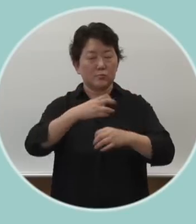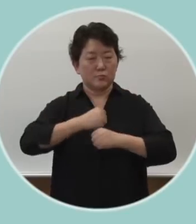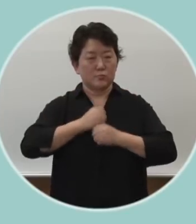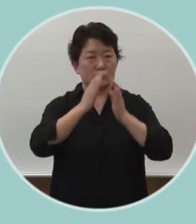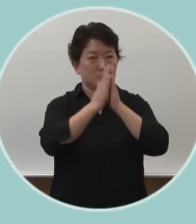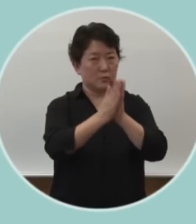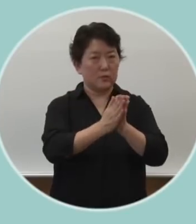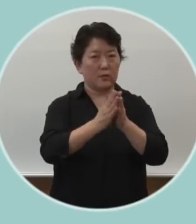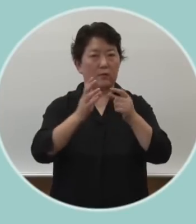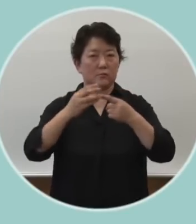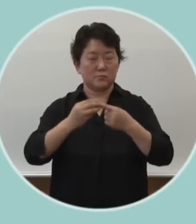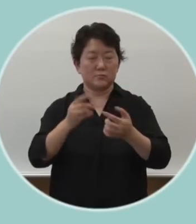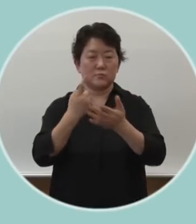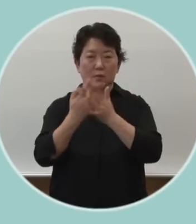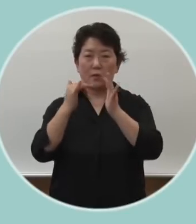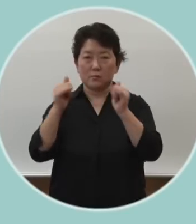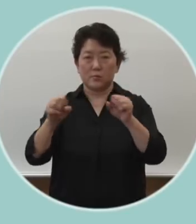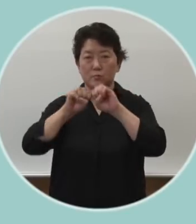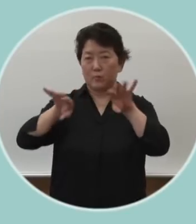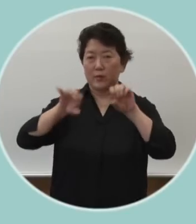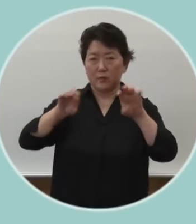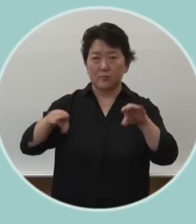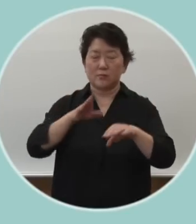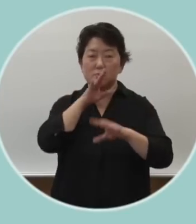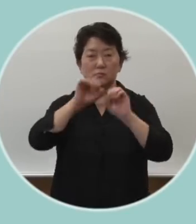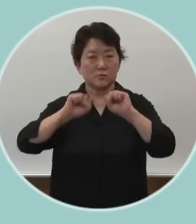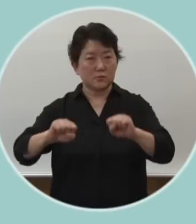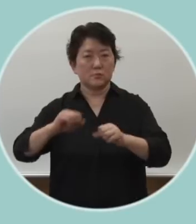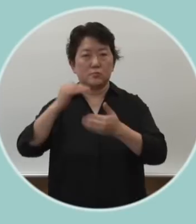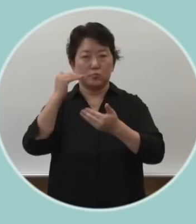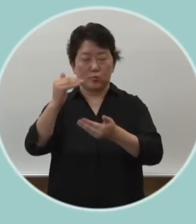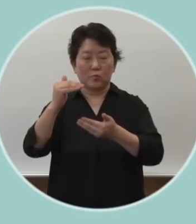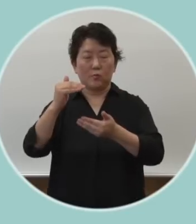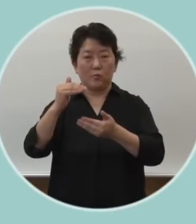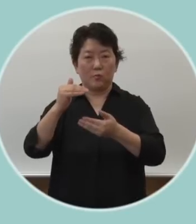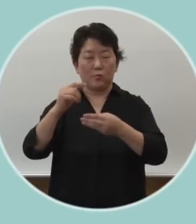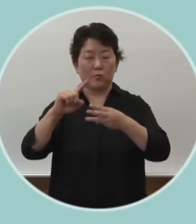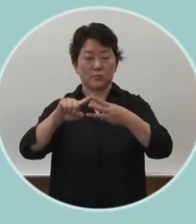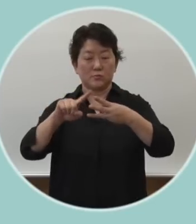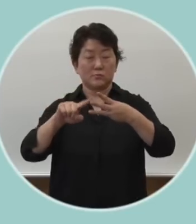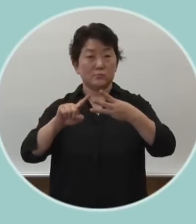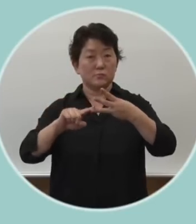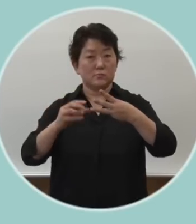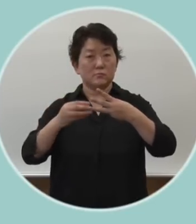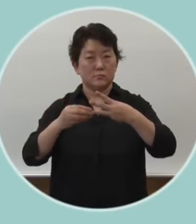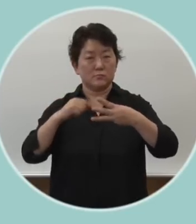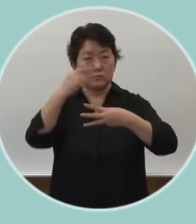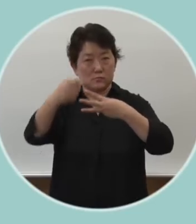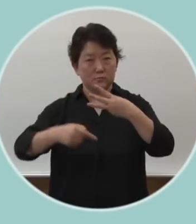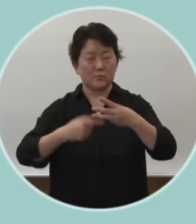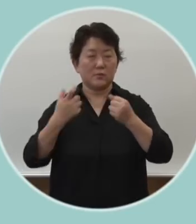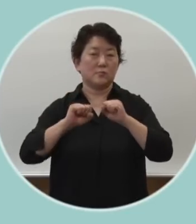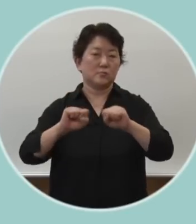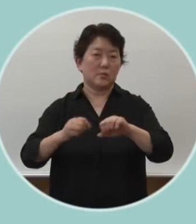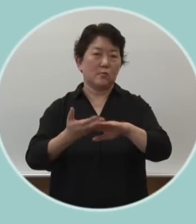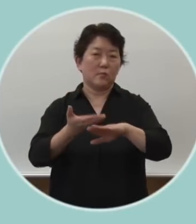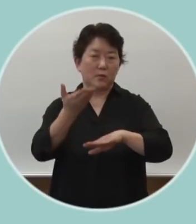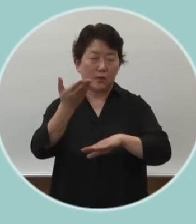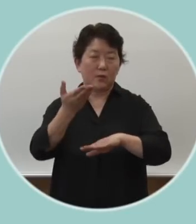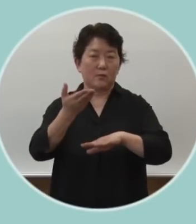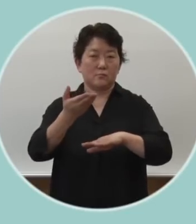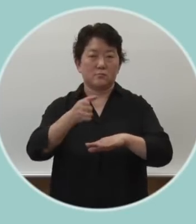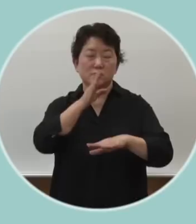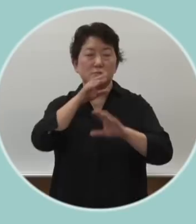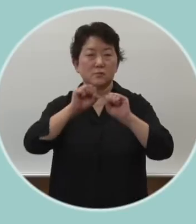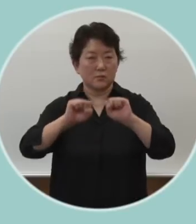起と参加者への呼びかけを実施すること。この3点の対策を徹底した上で